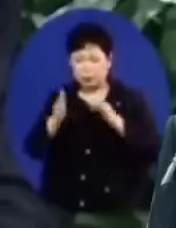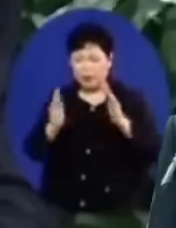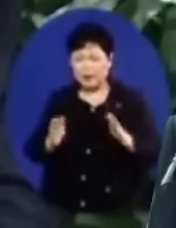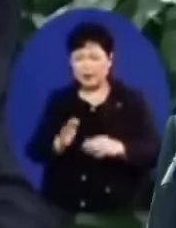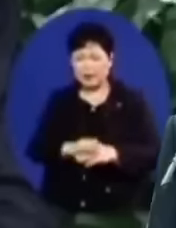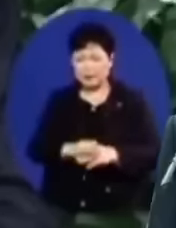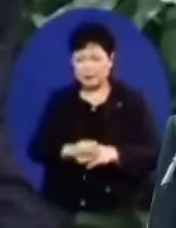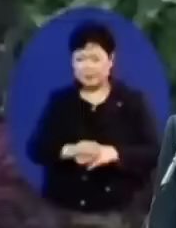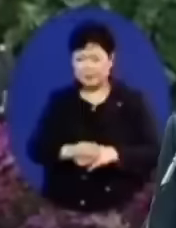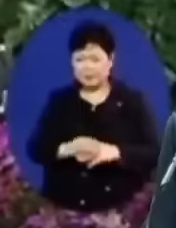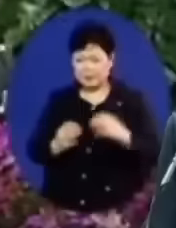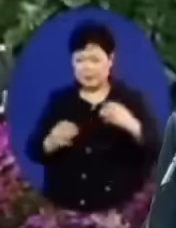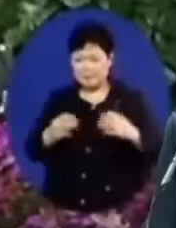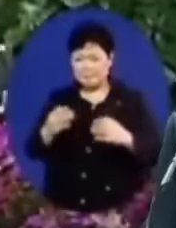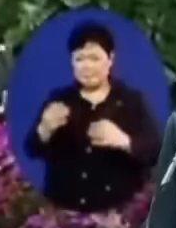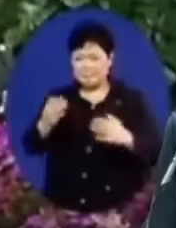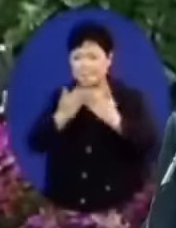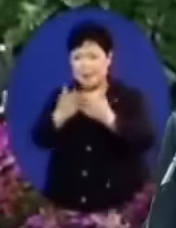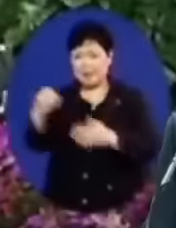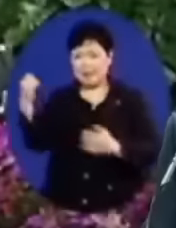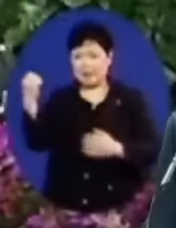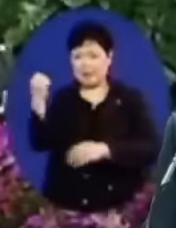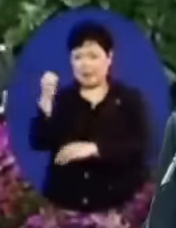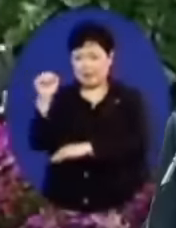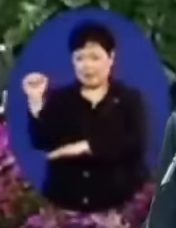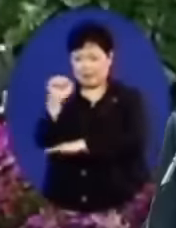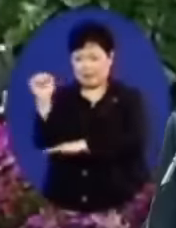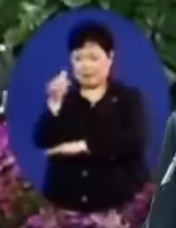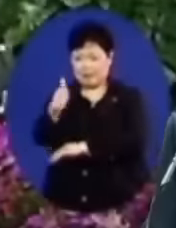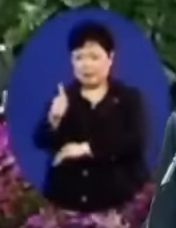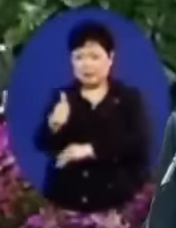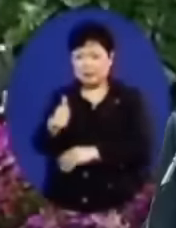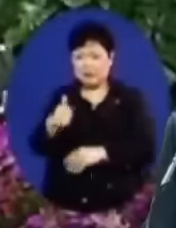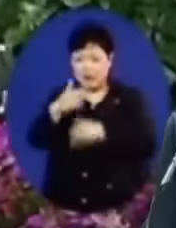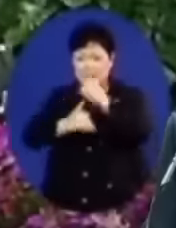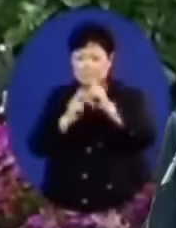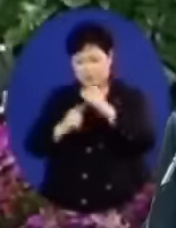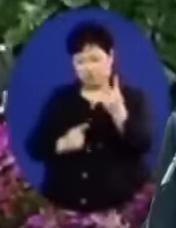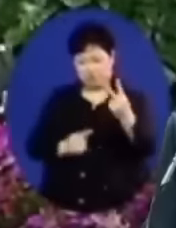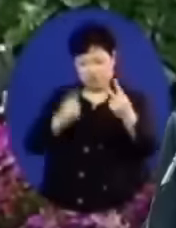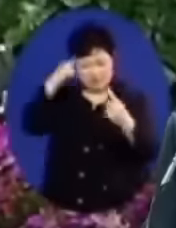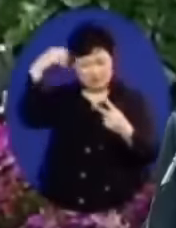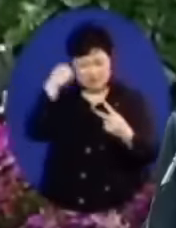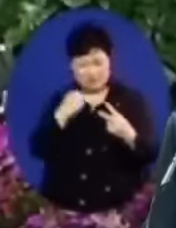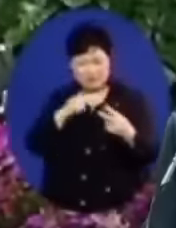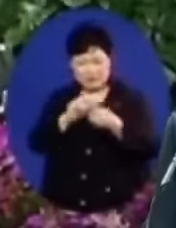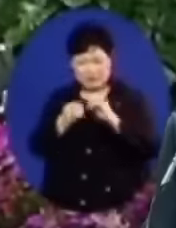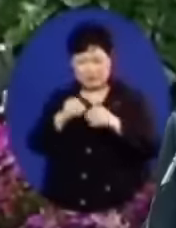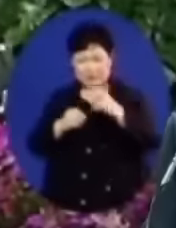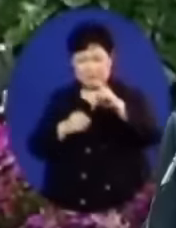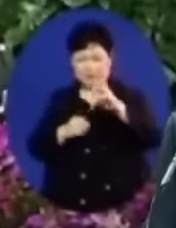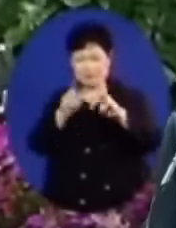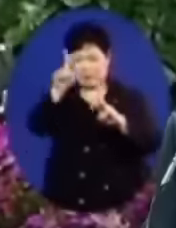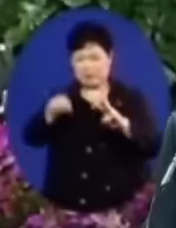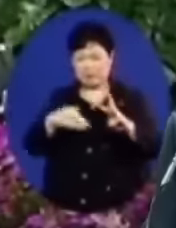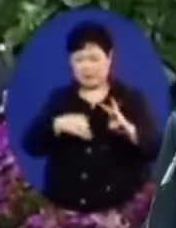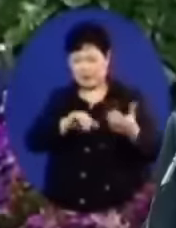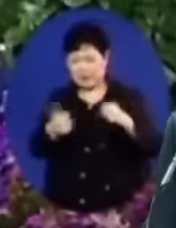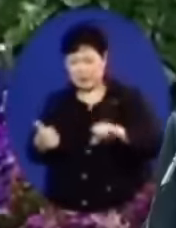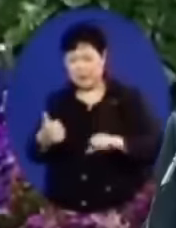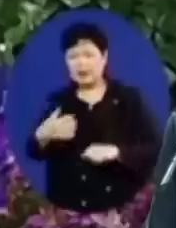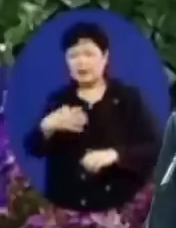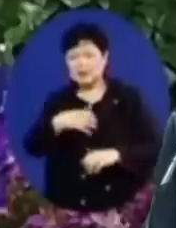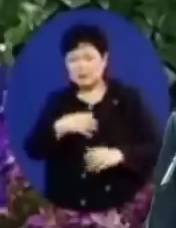선장은 늘 성경 두 구절을 외우며 기도했습니다. 시편 23편은 내가 사망의